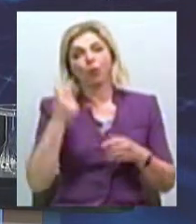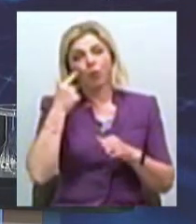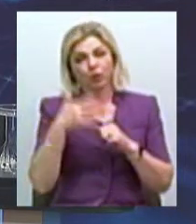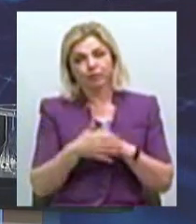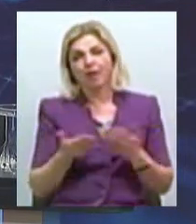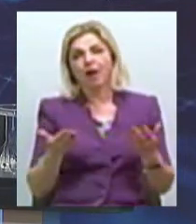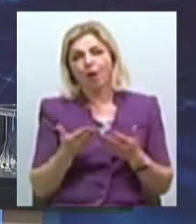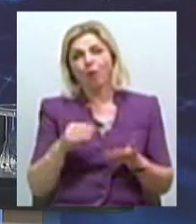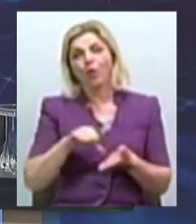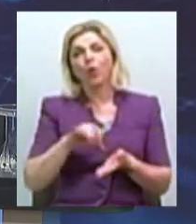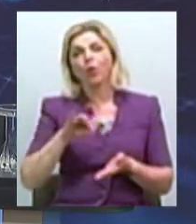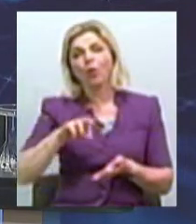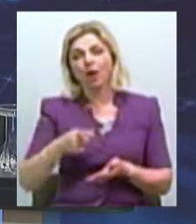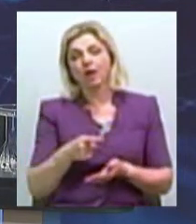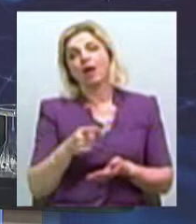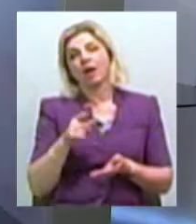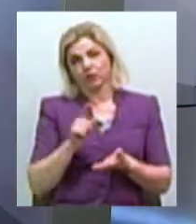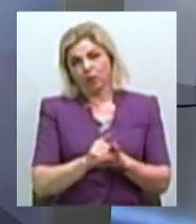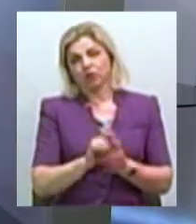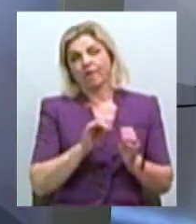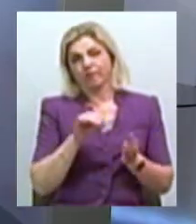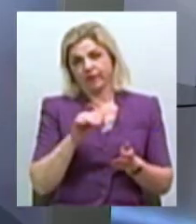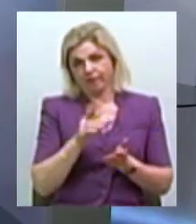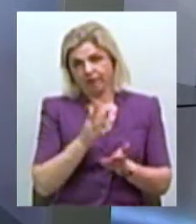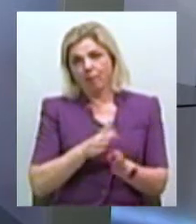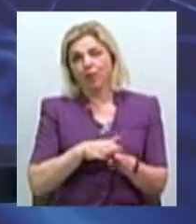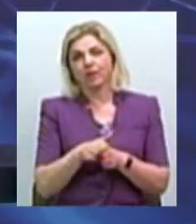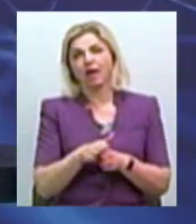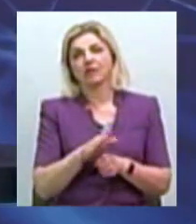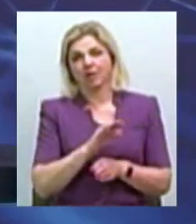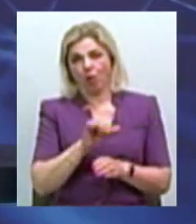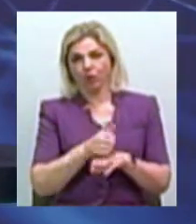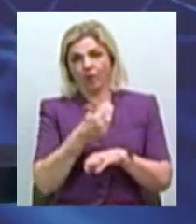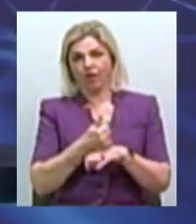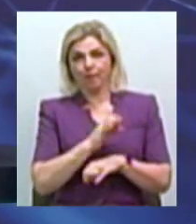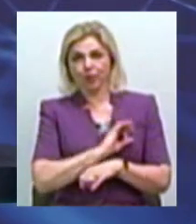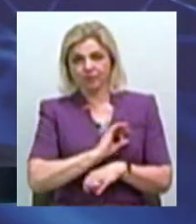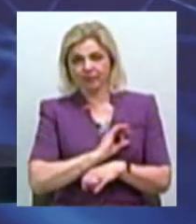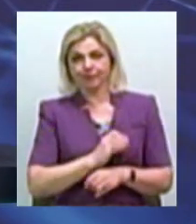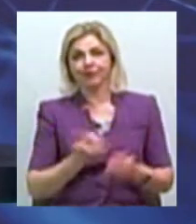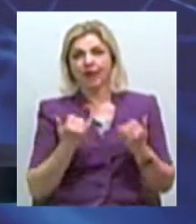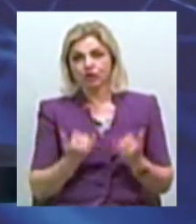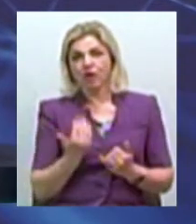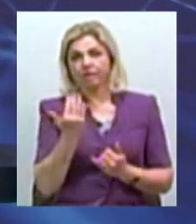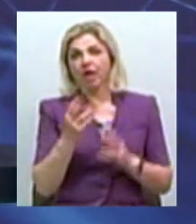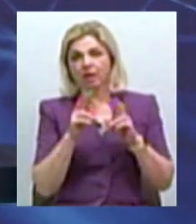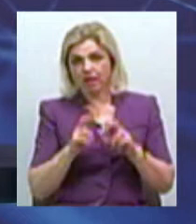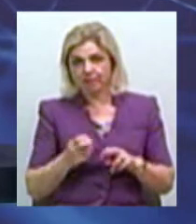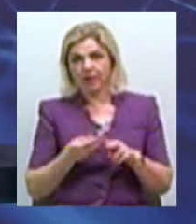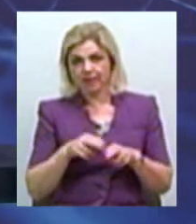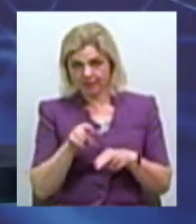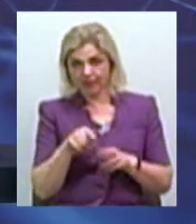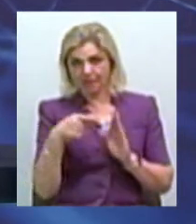виконувати профспілки в захисті прав найманих працівників. Наскільки я розумію, зараз саме ви розглядаєте і це питання,